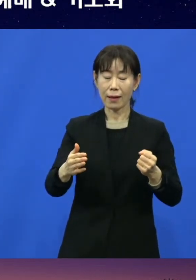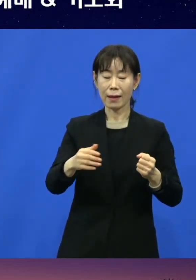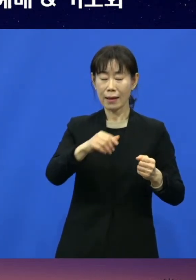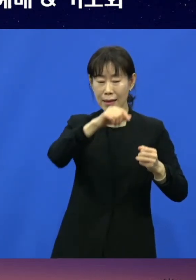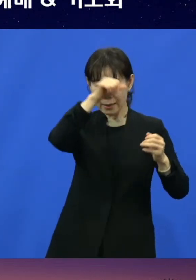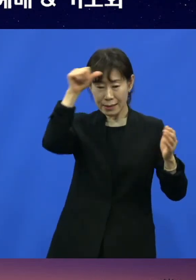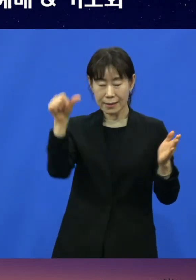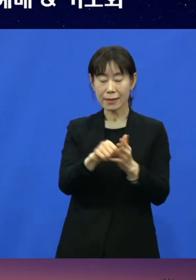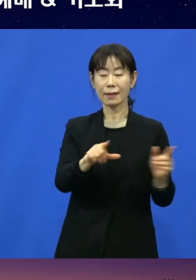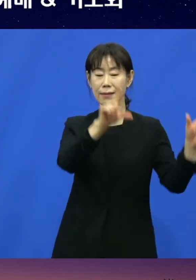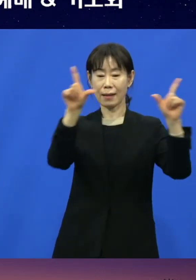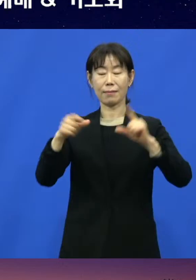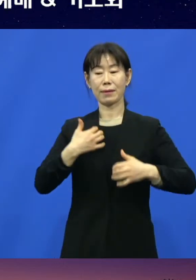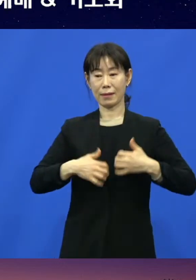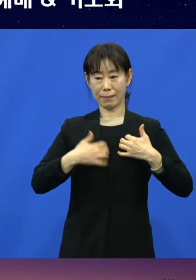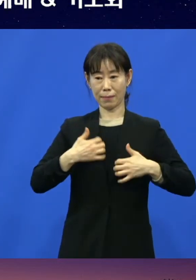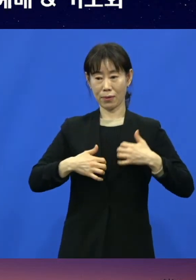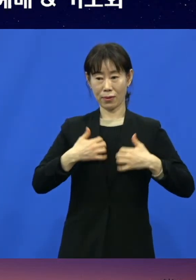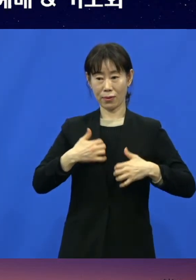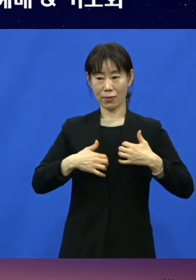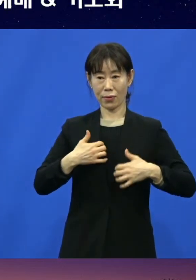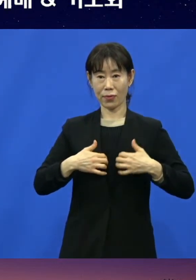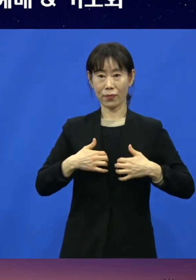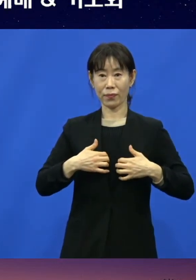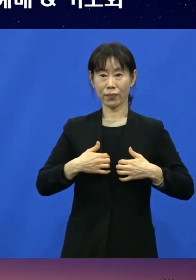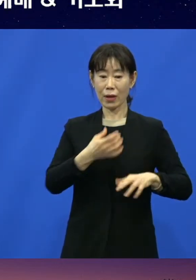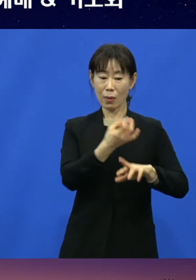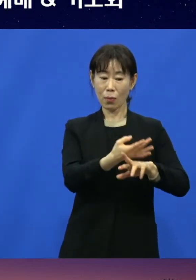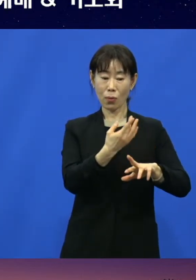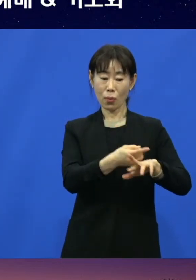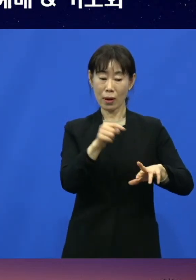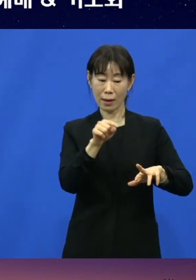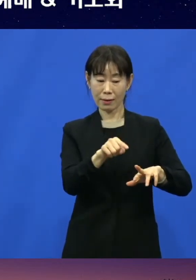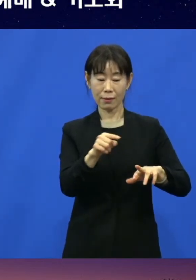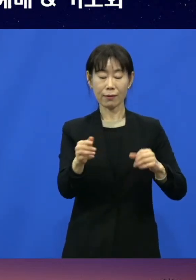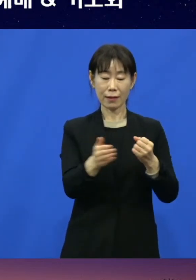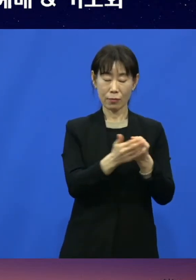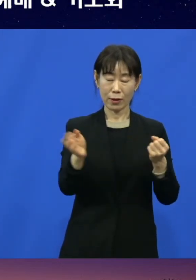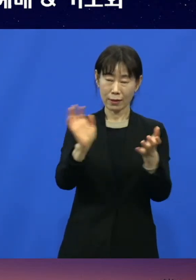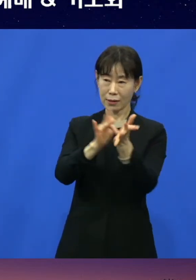그 보화가 주는 기쁨이 삶의 모든 걸 바꾸어 놓아야 정상이에요.